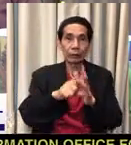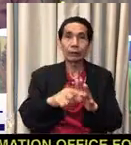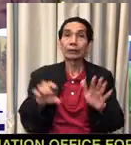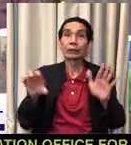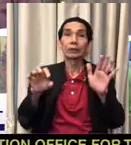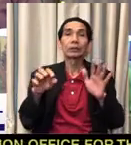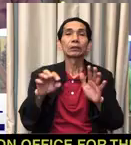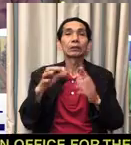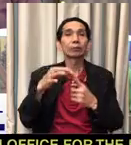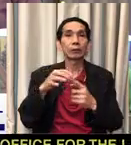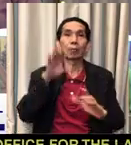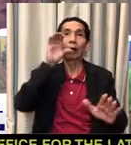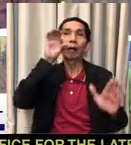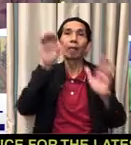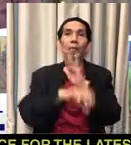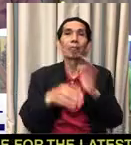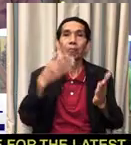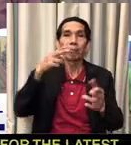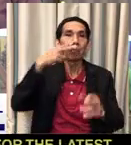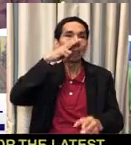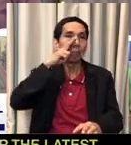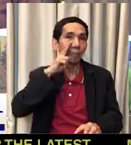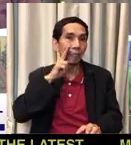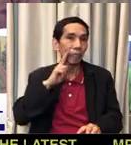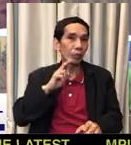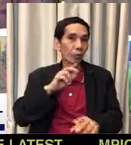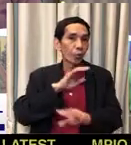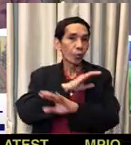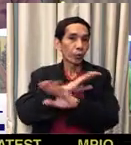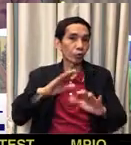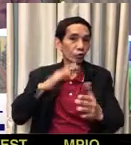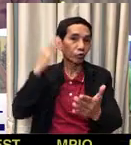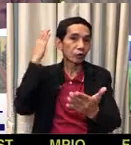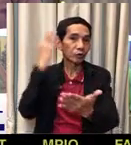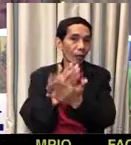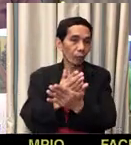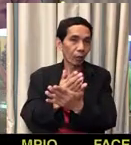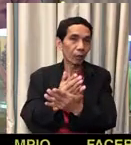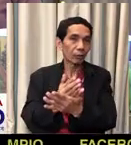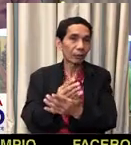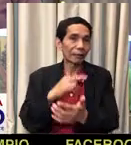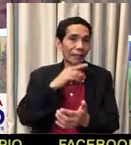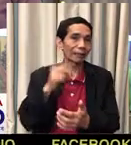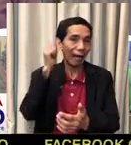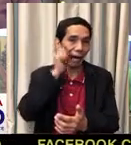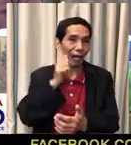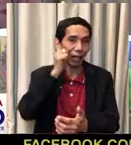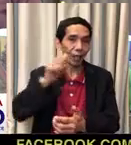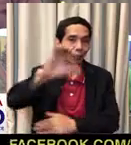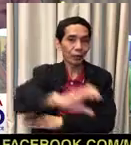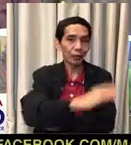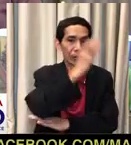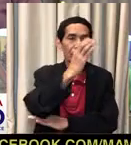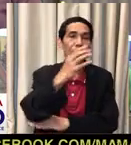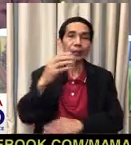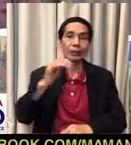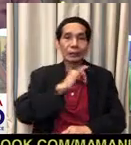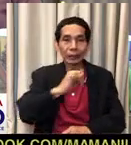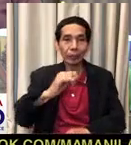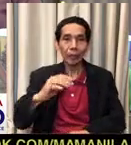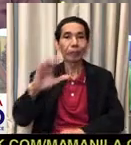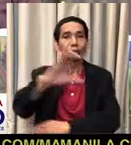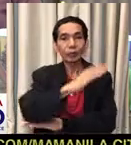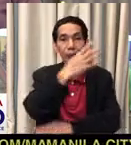din. Oo, sige, hindi namin kayo mapipigilan. Pero hindi araw-araw Pasko sa inyo. May Pasko rin sa